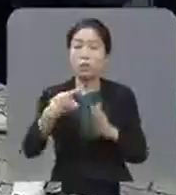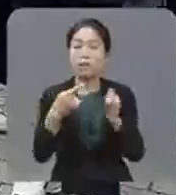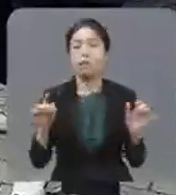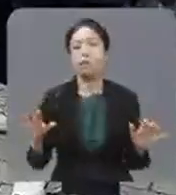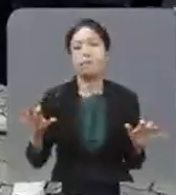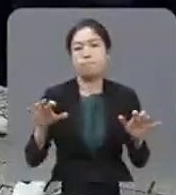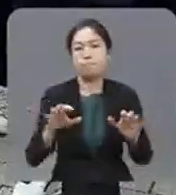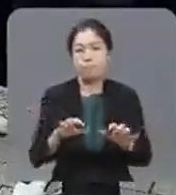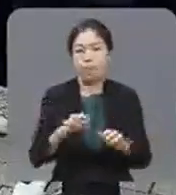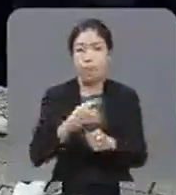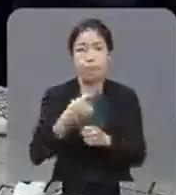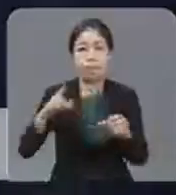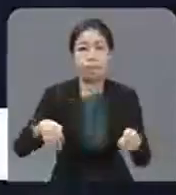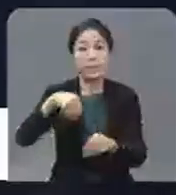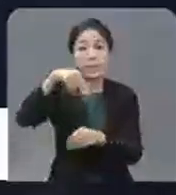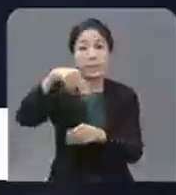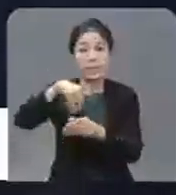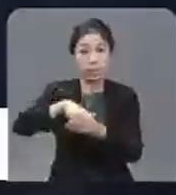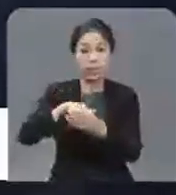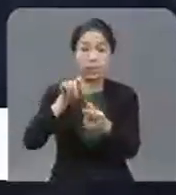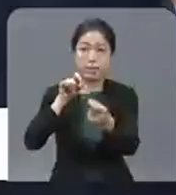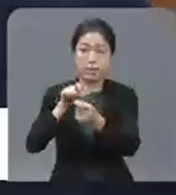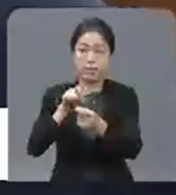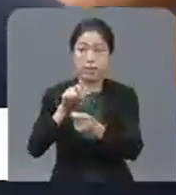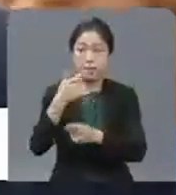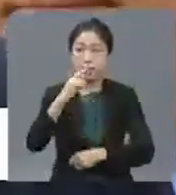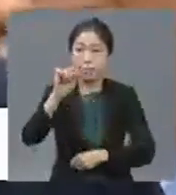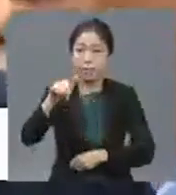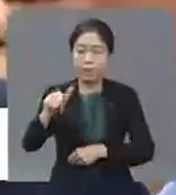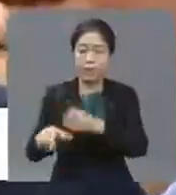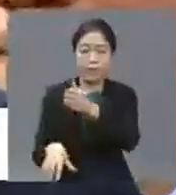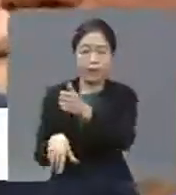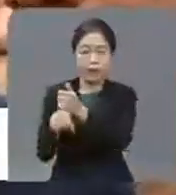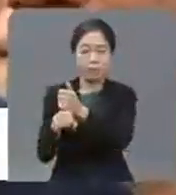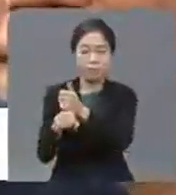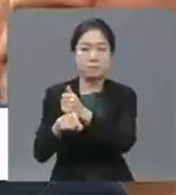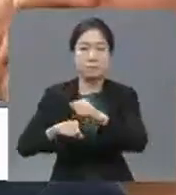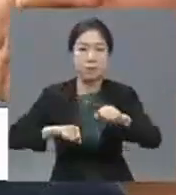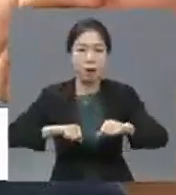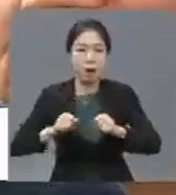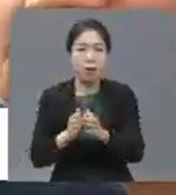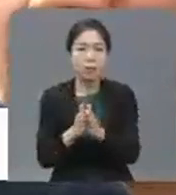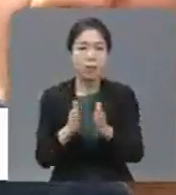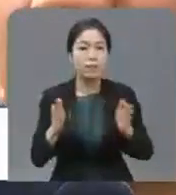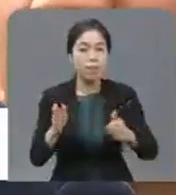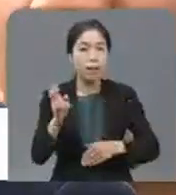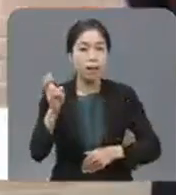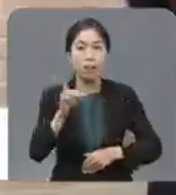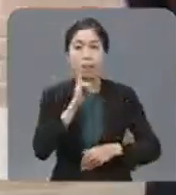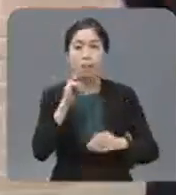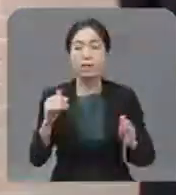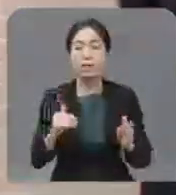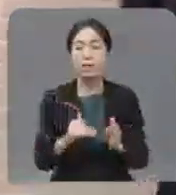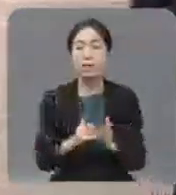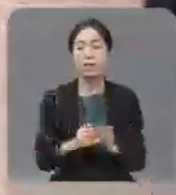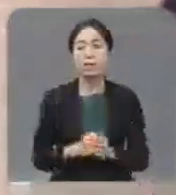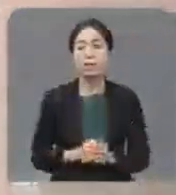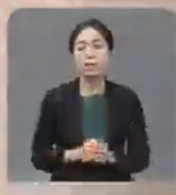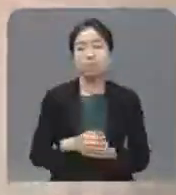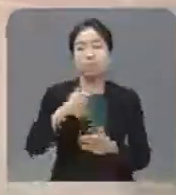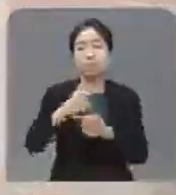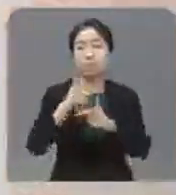모이면서 내년 총선을 앞두고 이른바 침 낮게 결집이 본격화했다는 해석도 나오고 있습니다